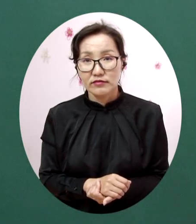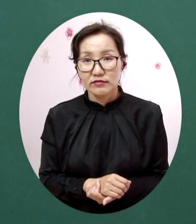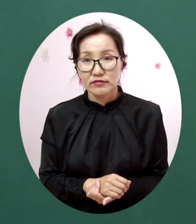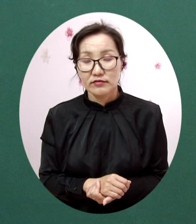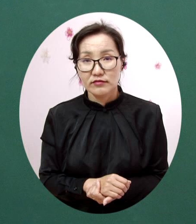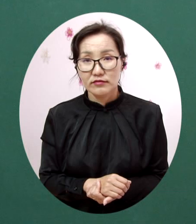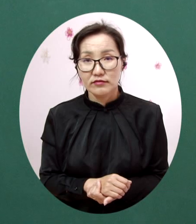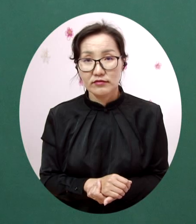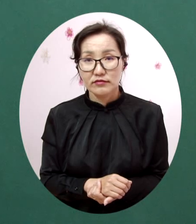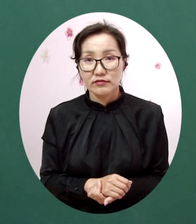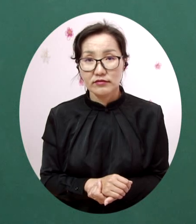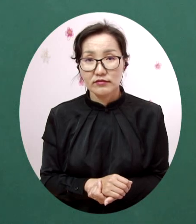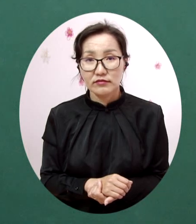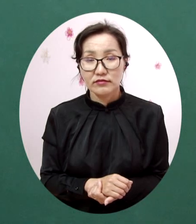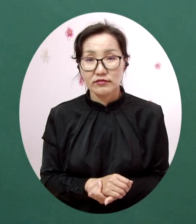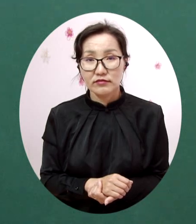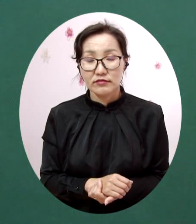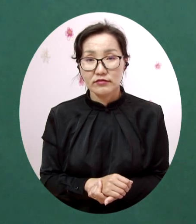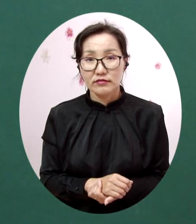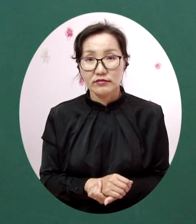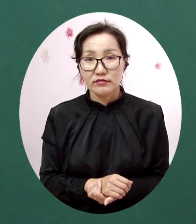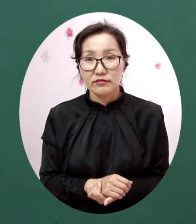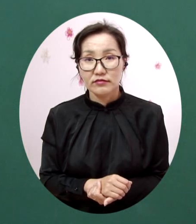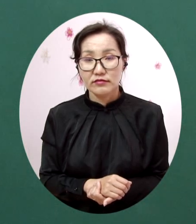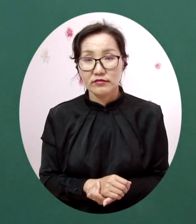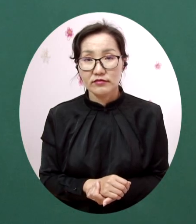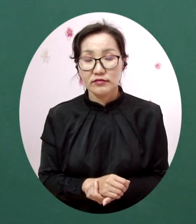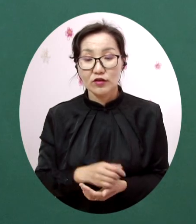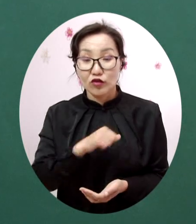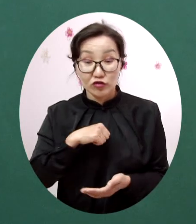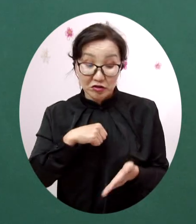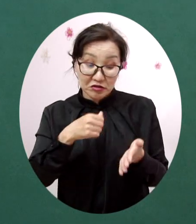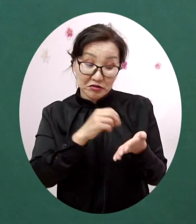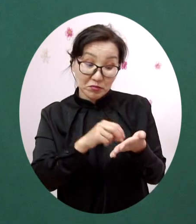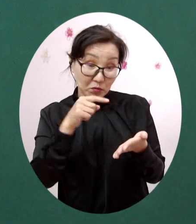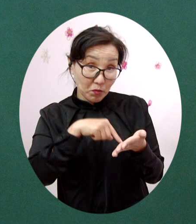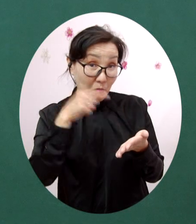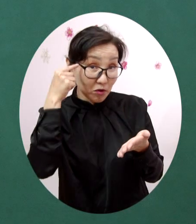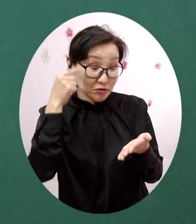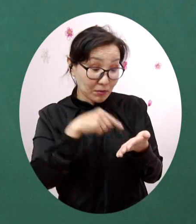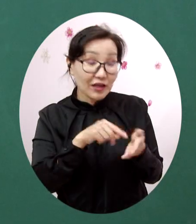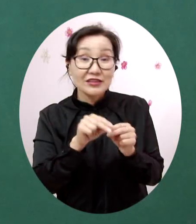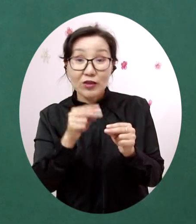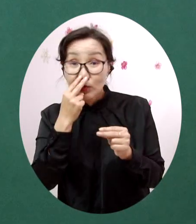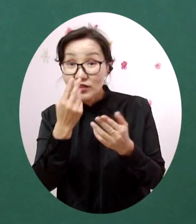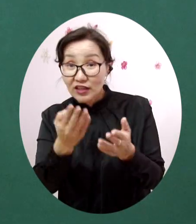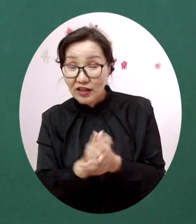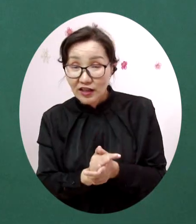5 тэг 2. За бүгдээрээ бичснээ хараарай. Бодсноо шалгая.